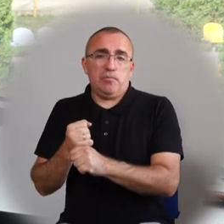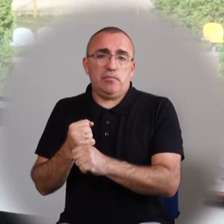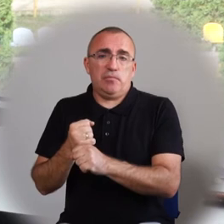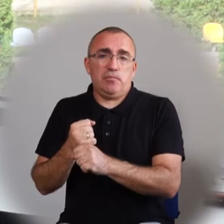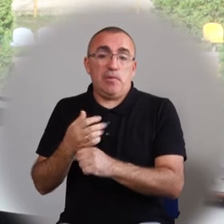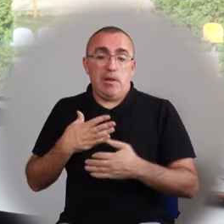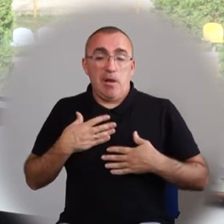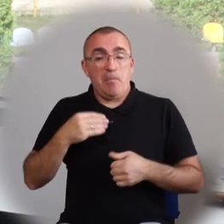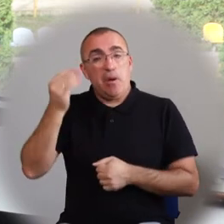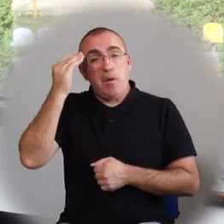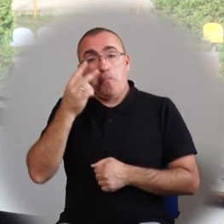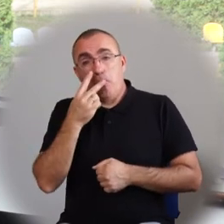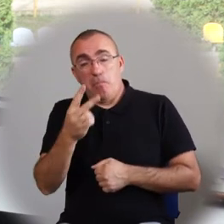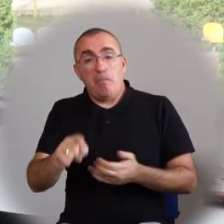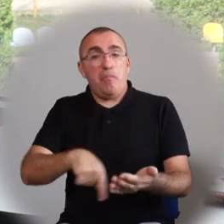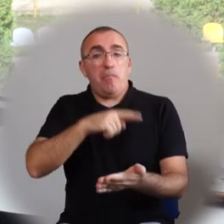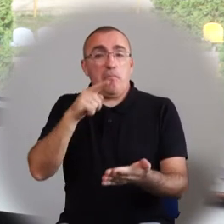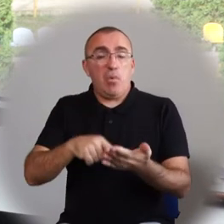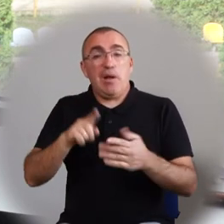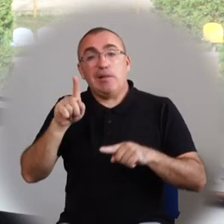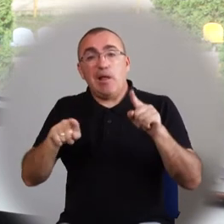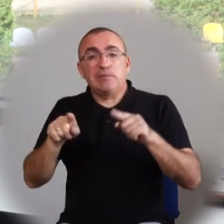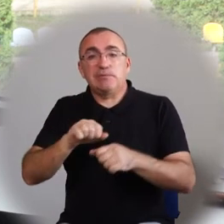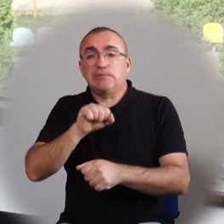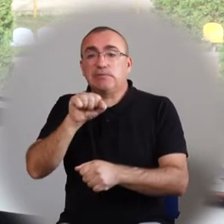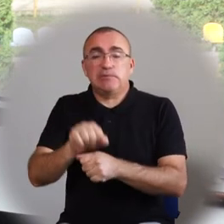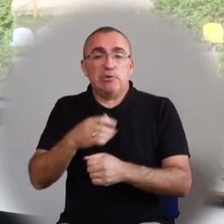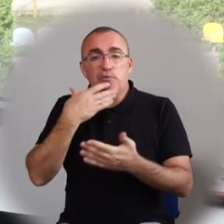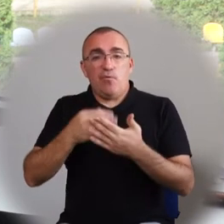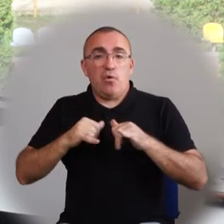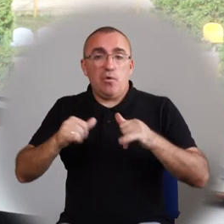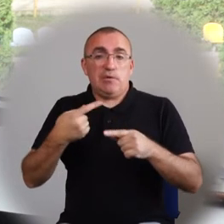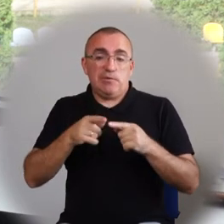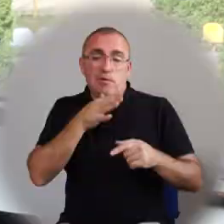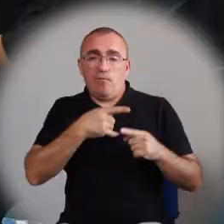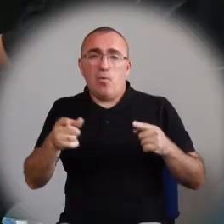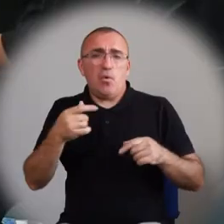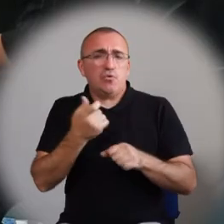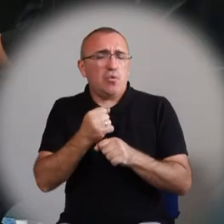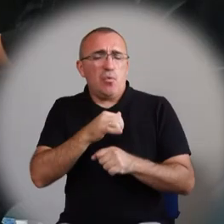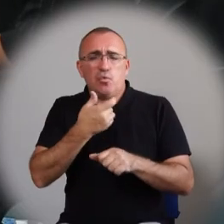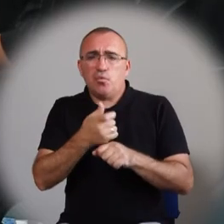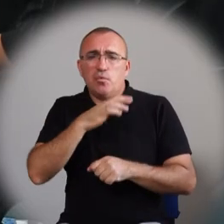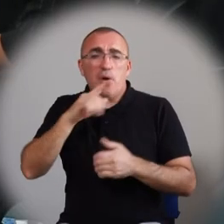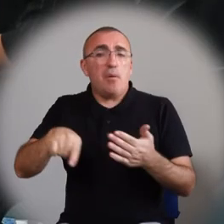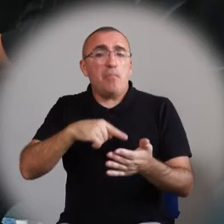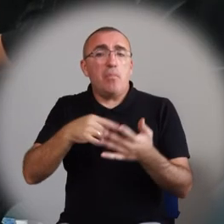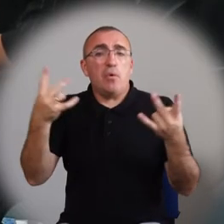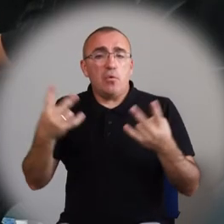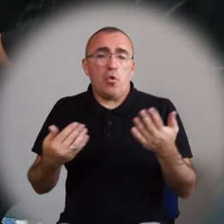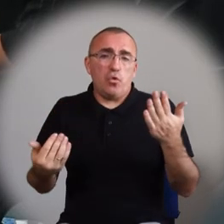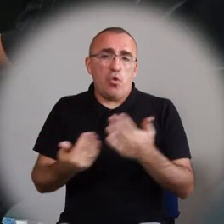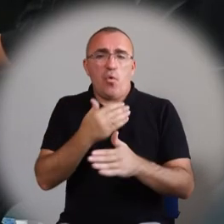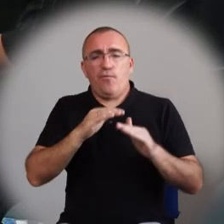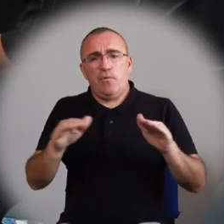потрібно робити, бо, на мій погляд, місто десь застигло в своєму розвитку. За ці роки зроблено дуже багато,